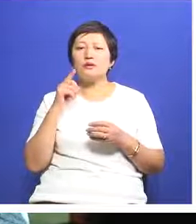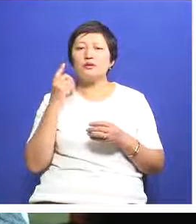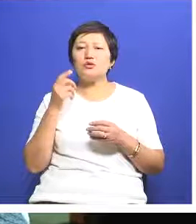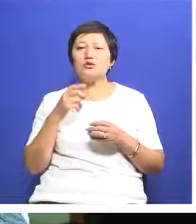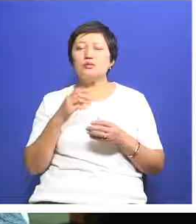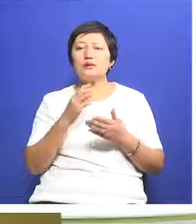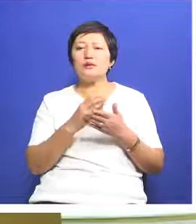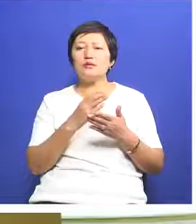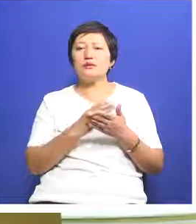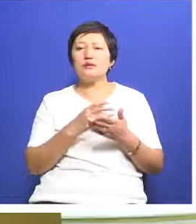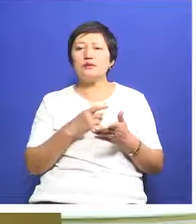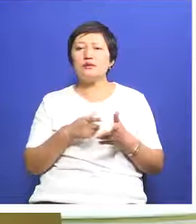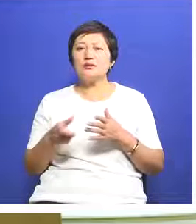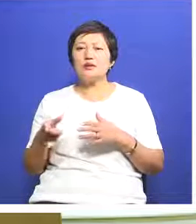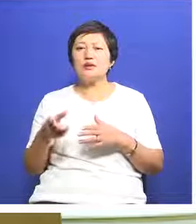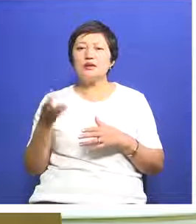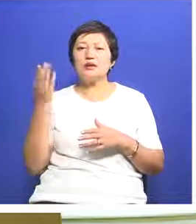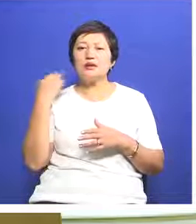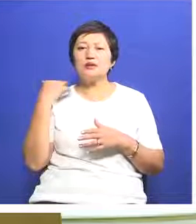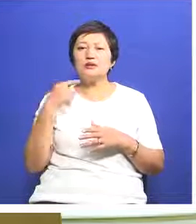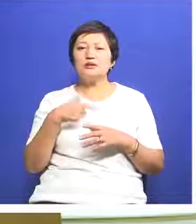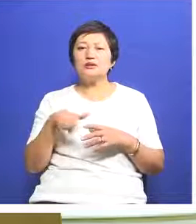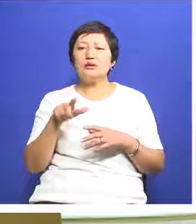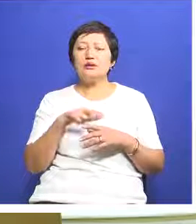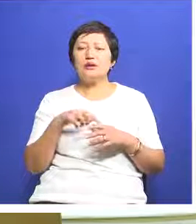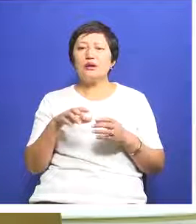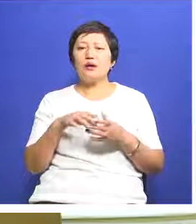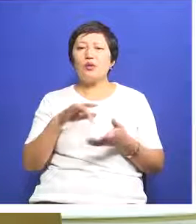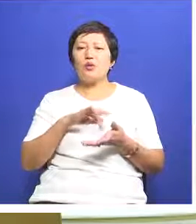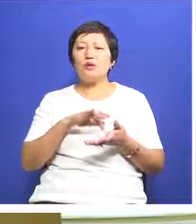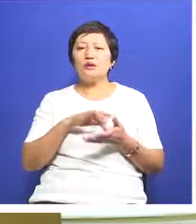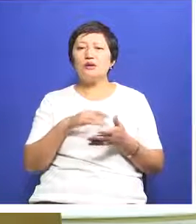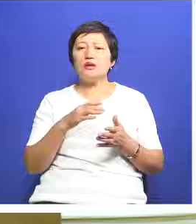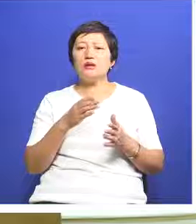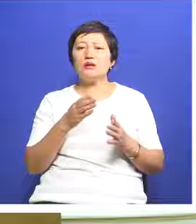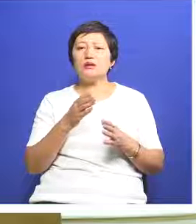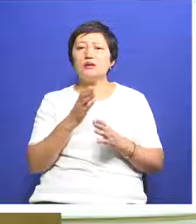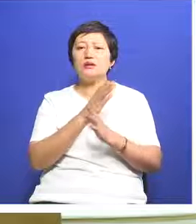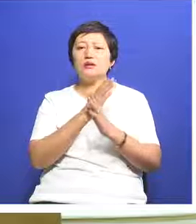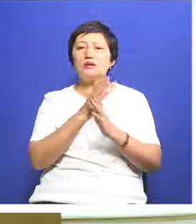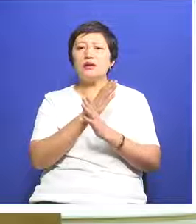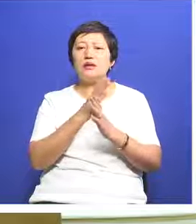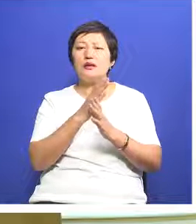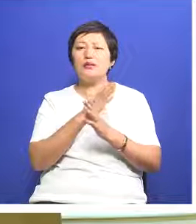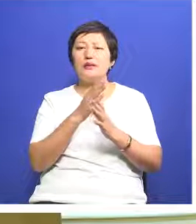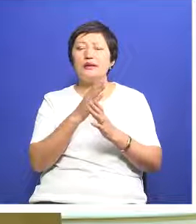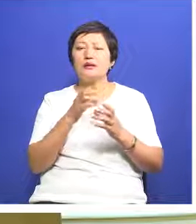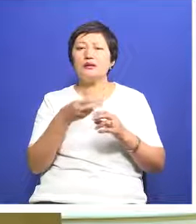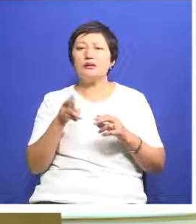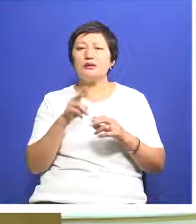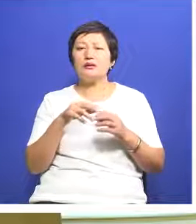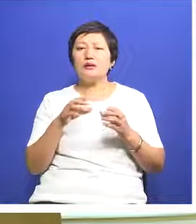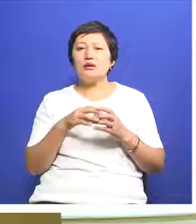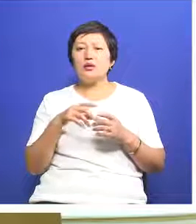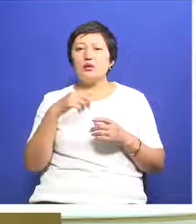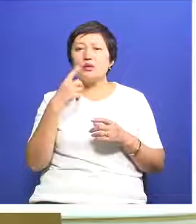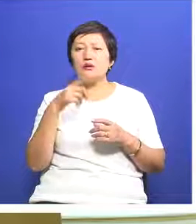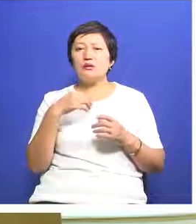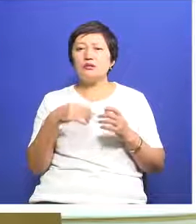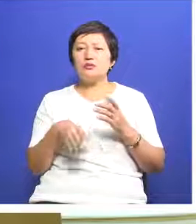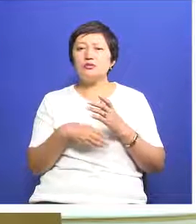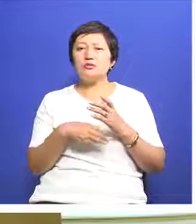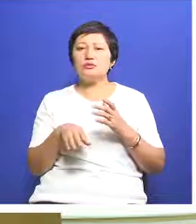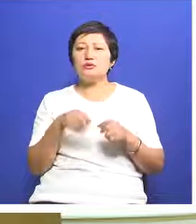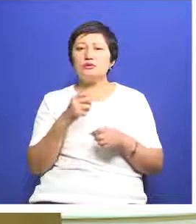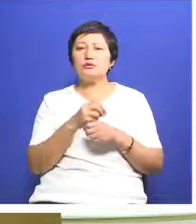отырғанымыз келер жылға мынау орталық саябақ. Бұл жерге де көгалдандыру жұмыстары жүріп жатыр.